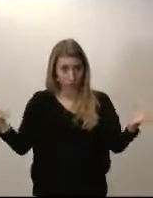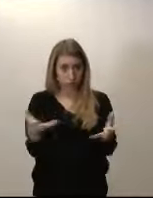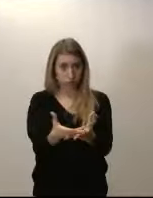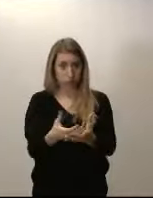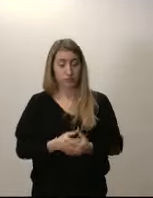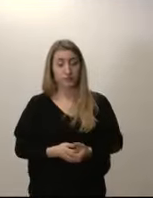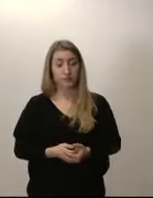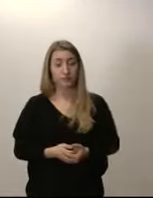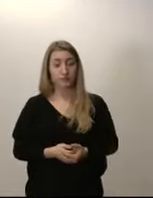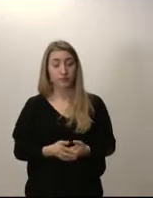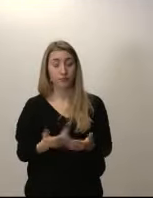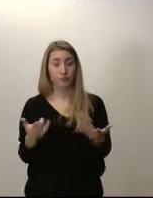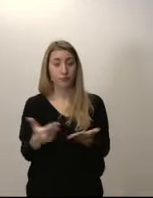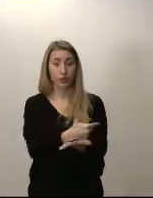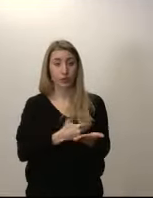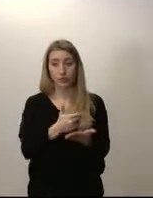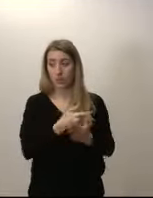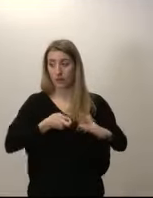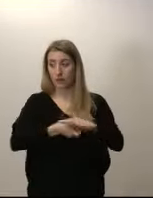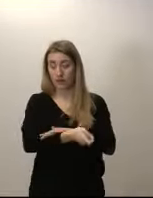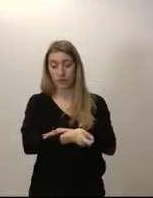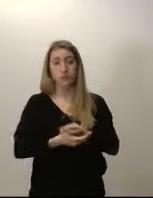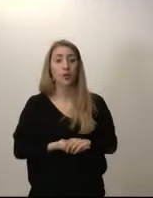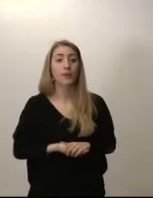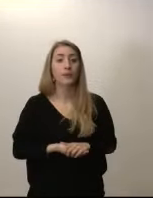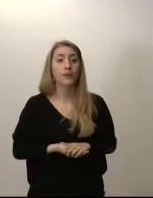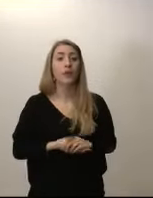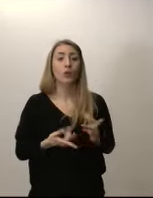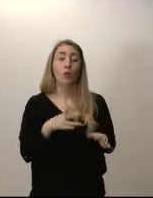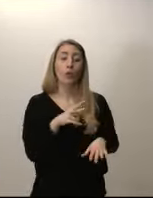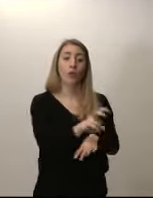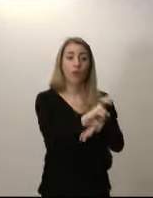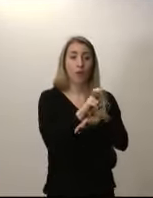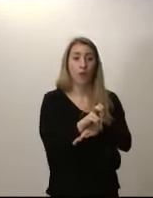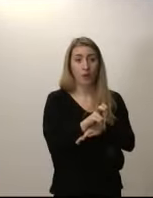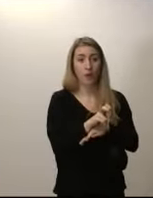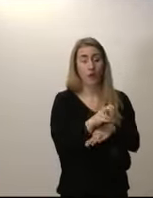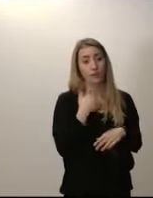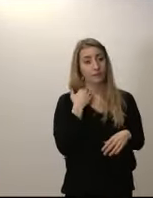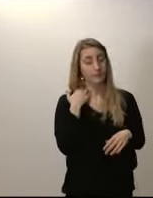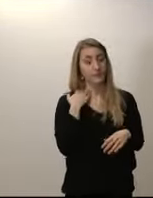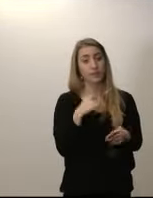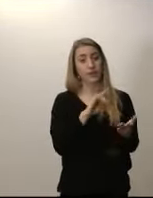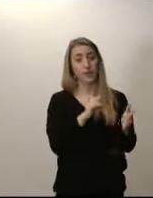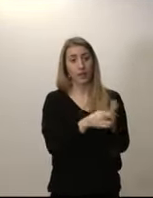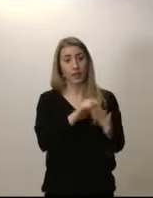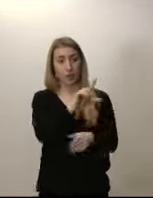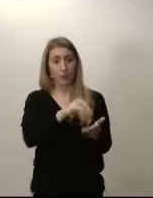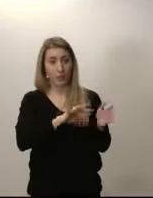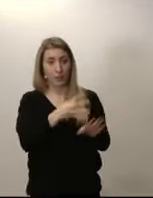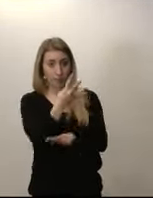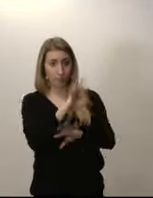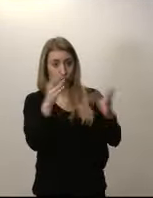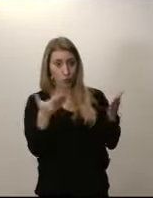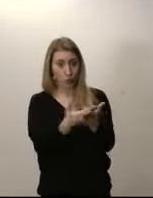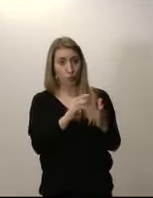Les recettes d'investissement, donc qui sont alors les emprunts réalisés. En 2014, les emprunts étaient de